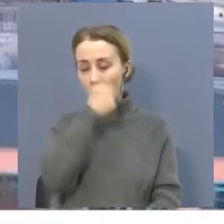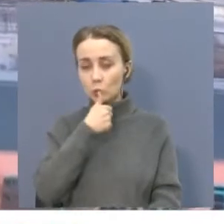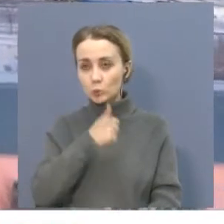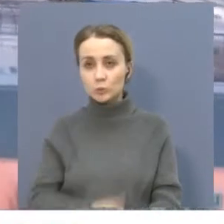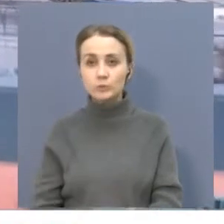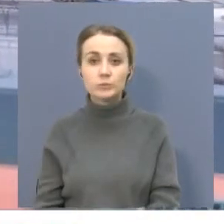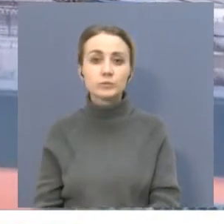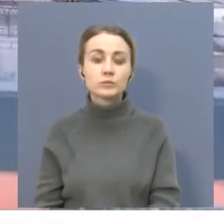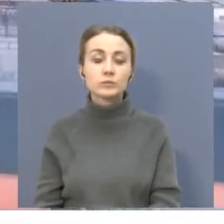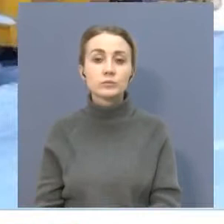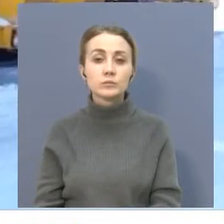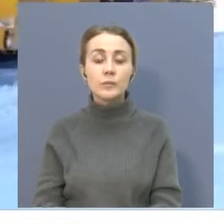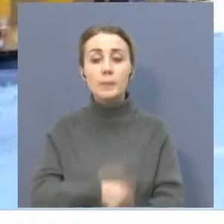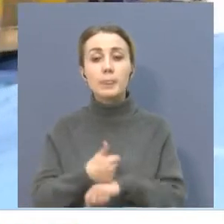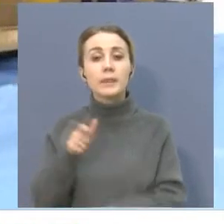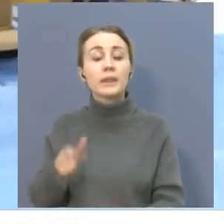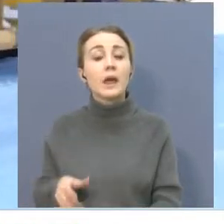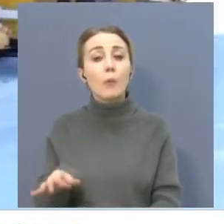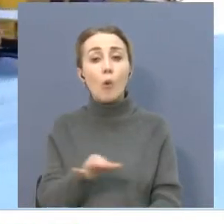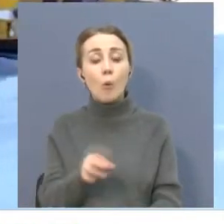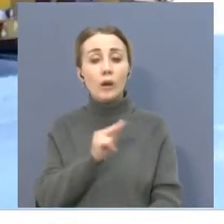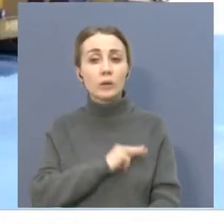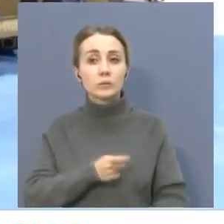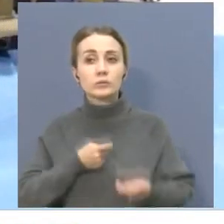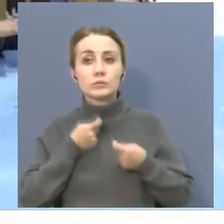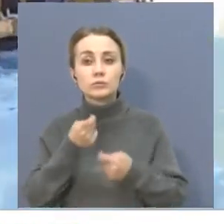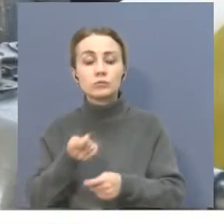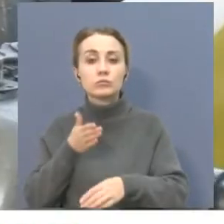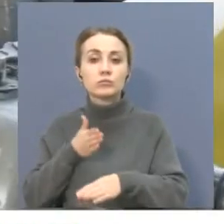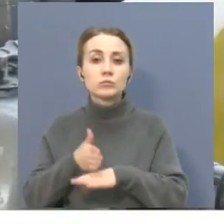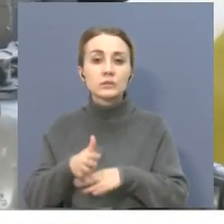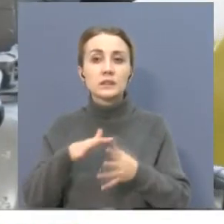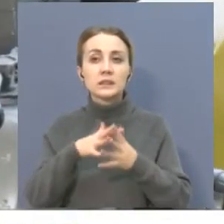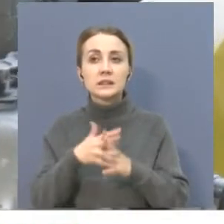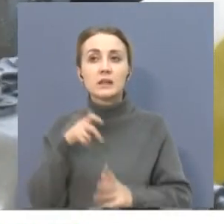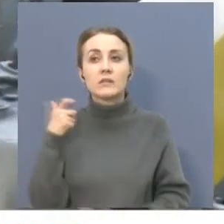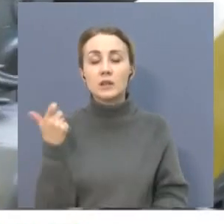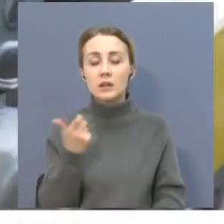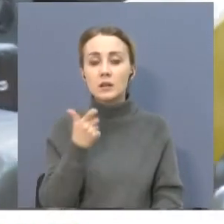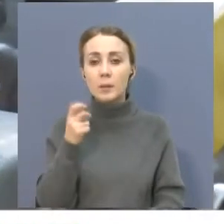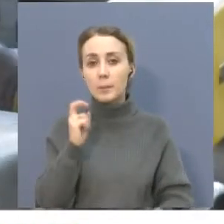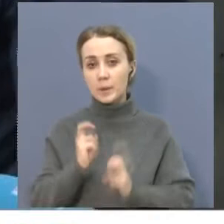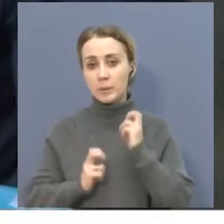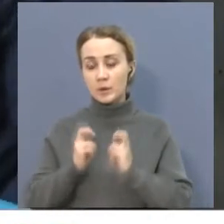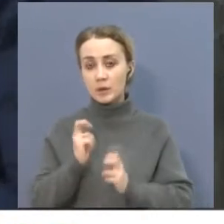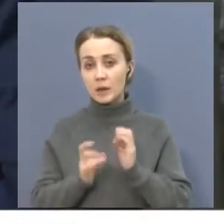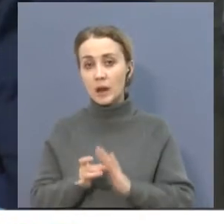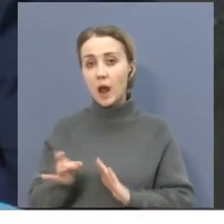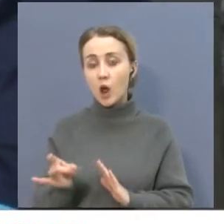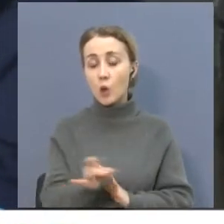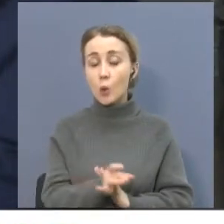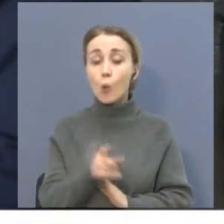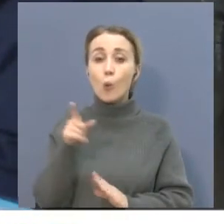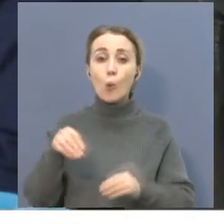Державинск агропром техникасы серіктестігінің егістік алқабы 5000 гектарға жоқ. 40 адам еңбек етеді. Кәсіпорын өсімдік